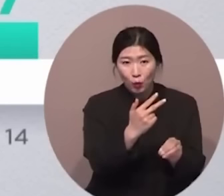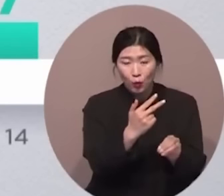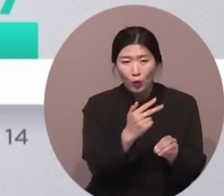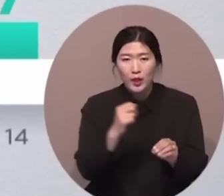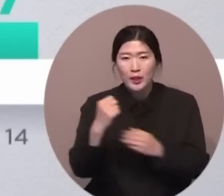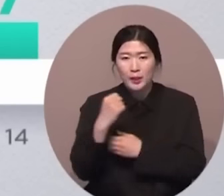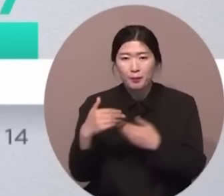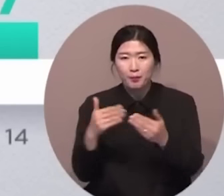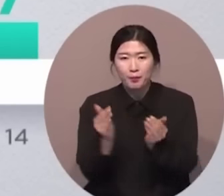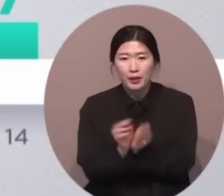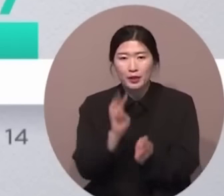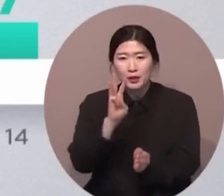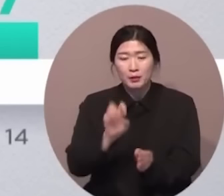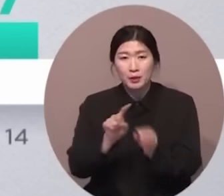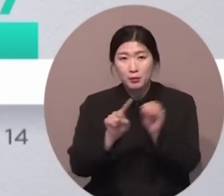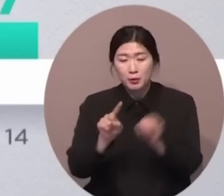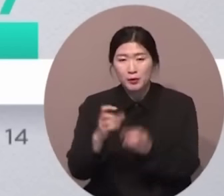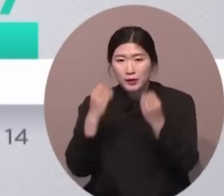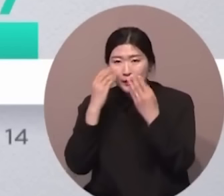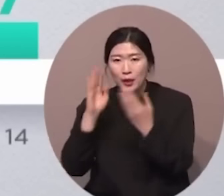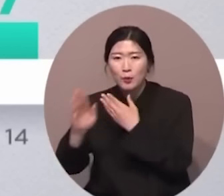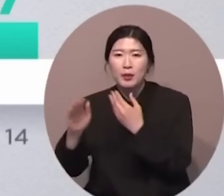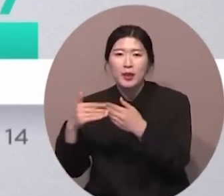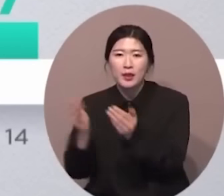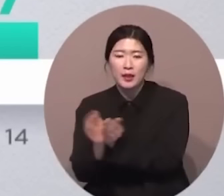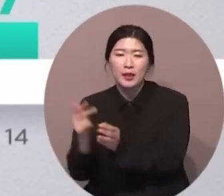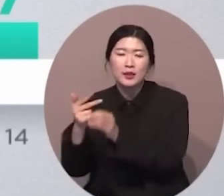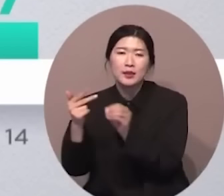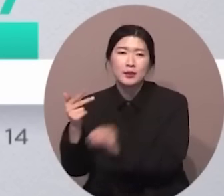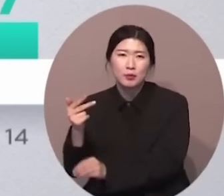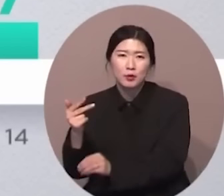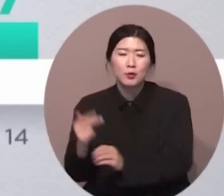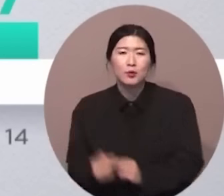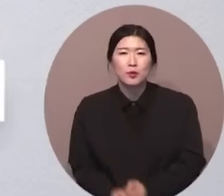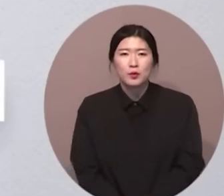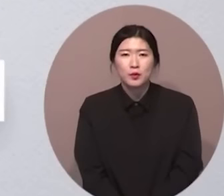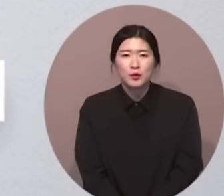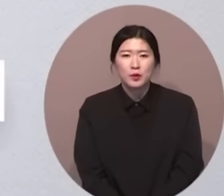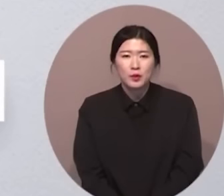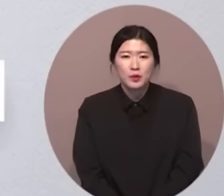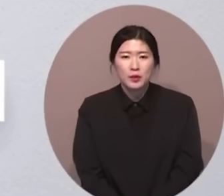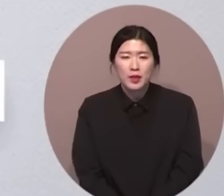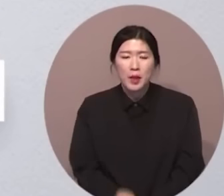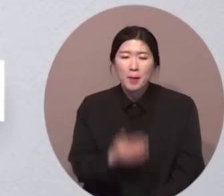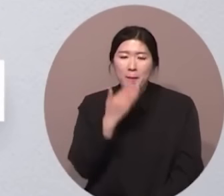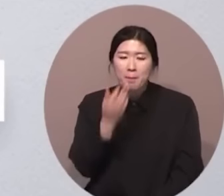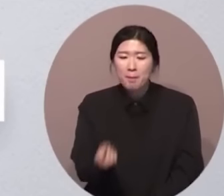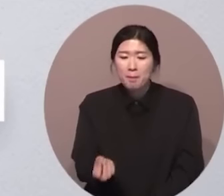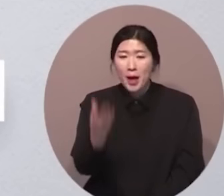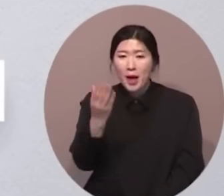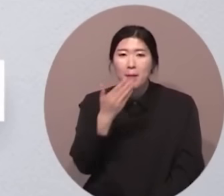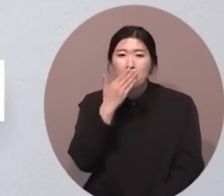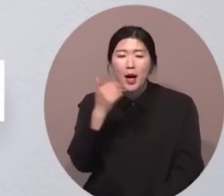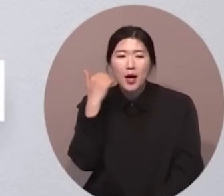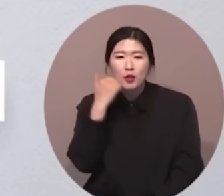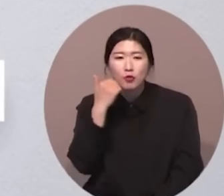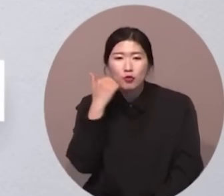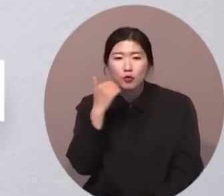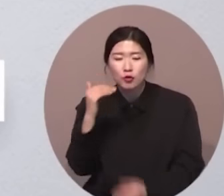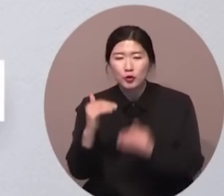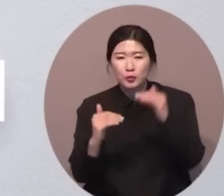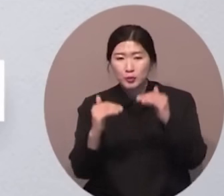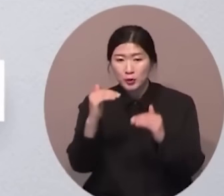박호 31% 새로운 미래 박영순 7% 크게 앞섰고 당성 가능성과 적극 투표층